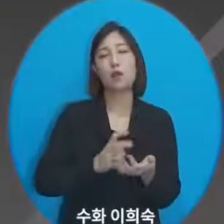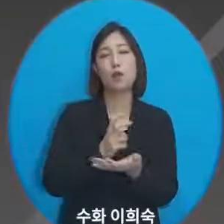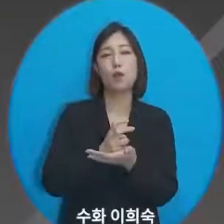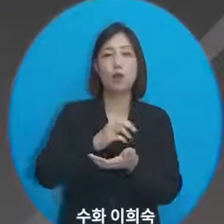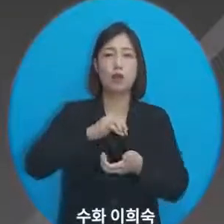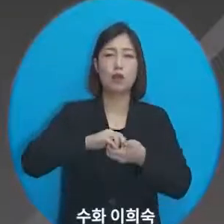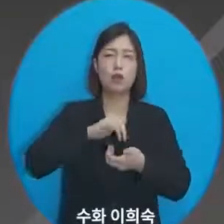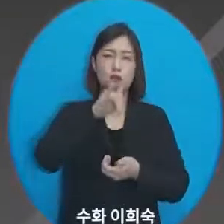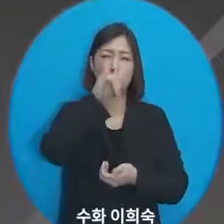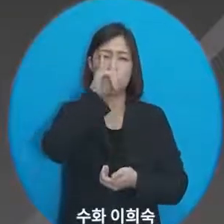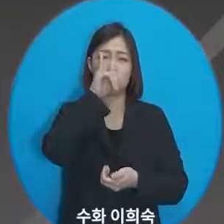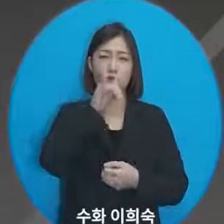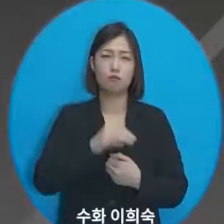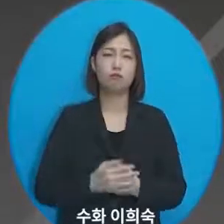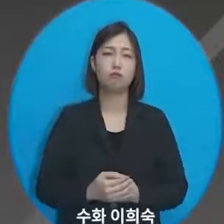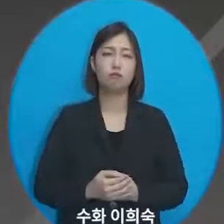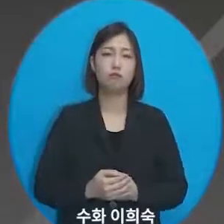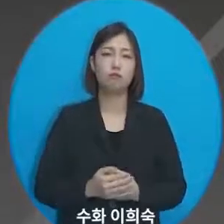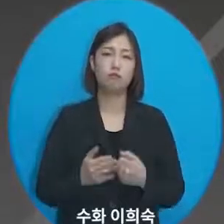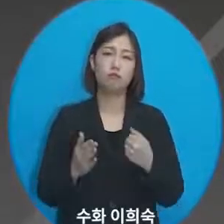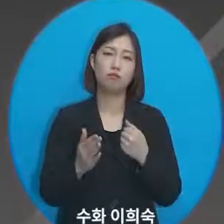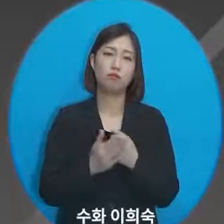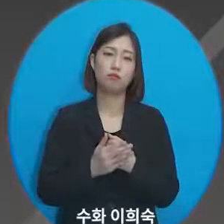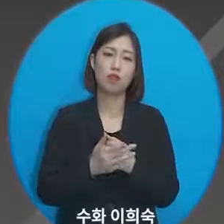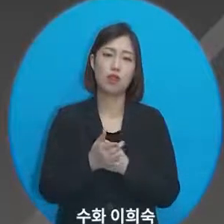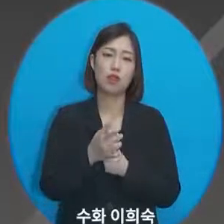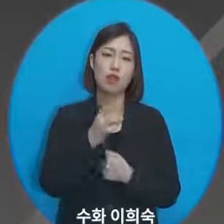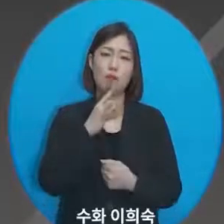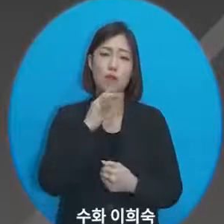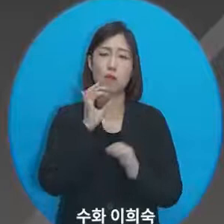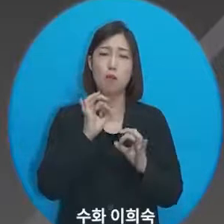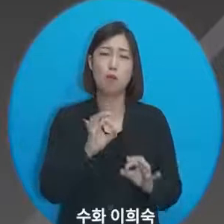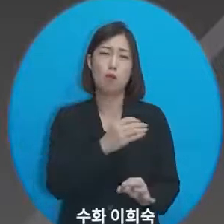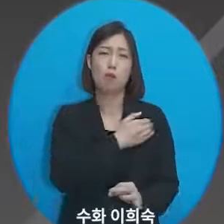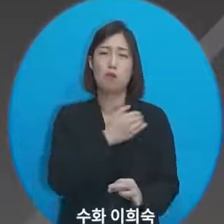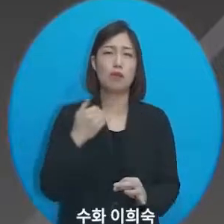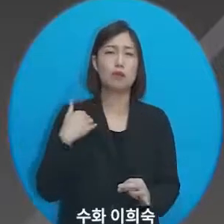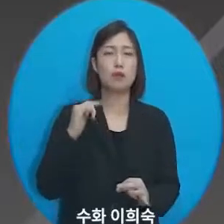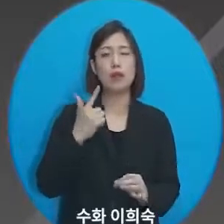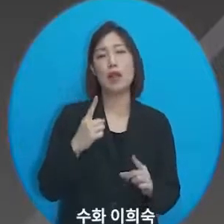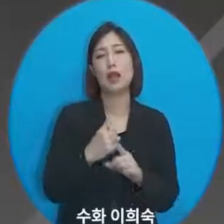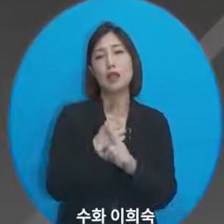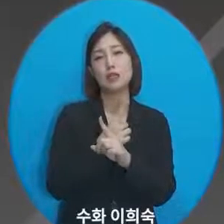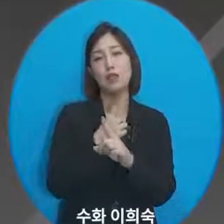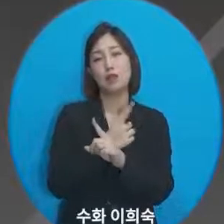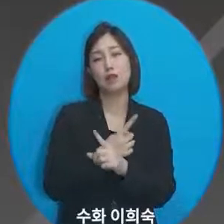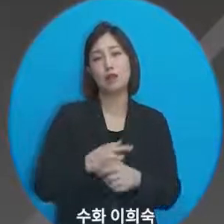최소한의 어떤 규정을 지키는 것, 그걸로 만족하는 것, 이런 것들은 좀 개선돼야 할 문제라고 생각이 듭니다.